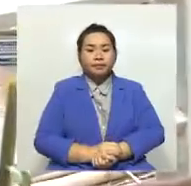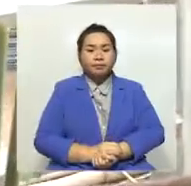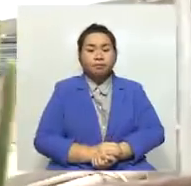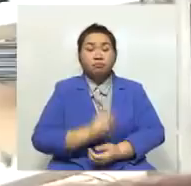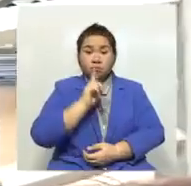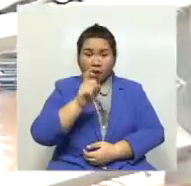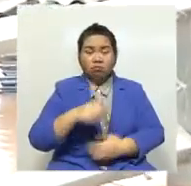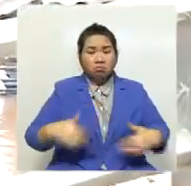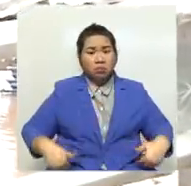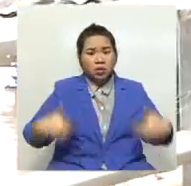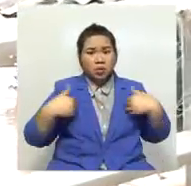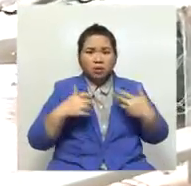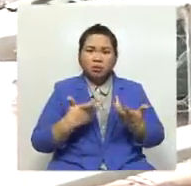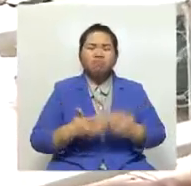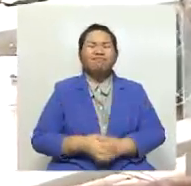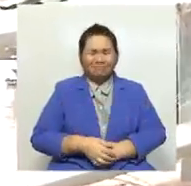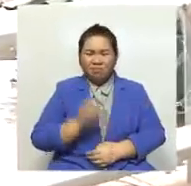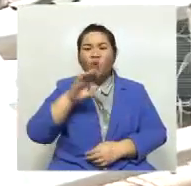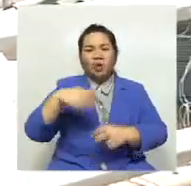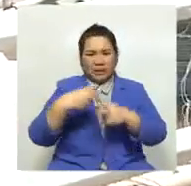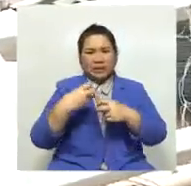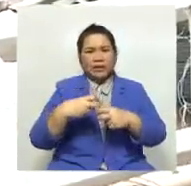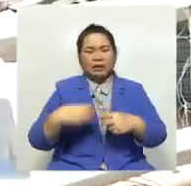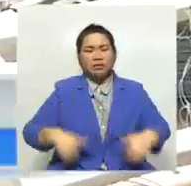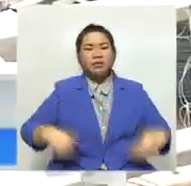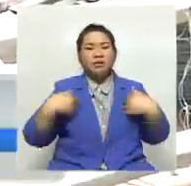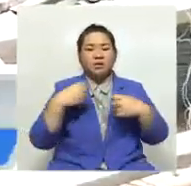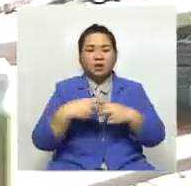างคะการใช้ชีวิต อ๋อก็ลำบากอ่ะจ้ะ น้ำเคย